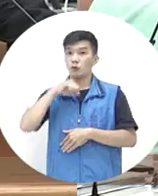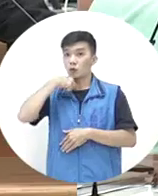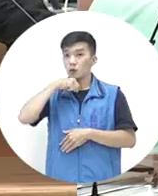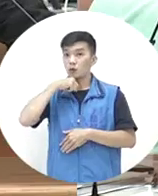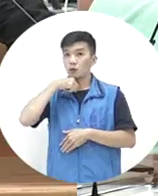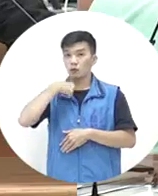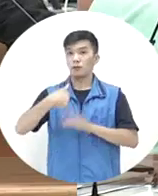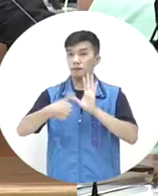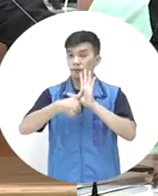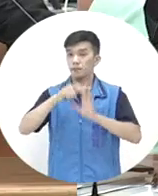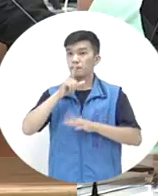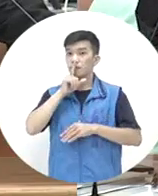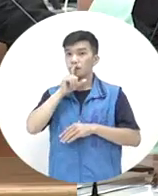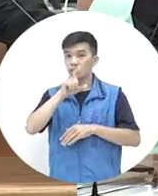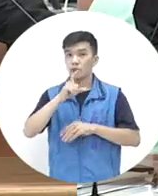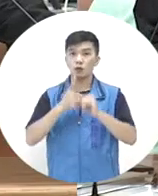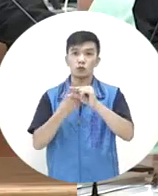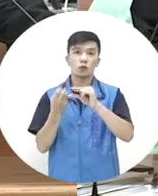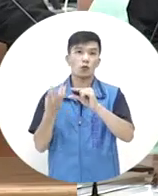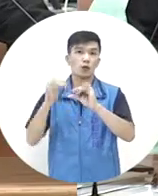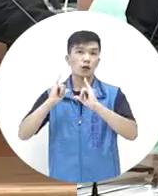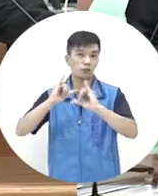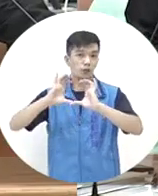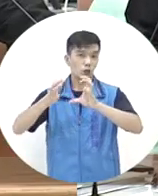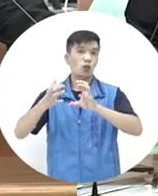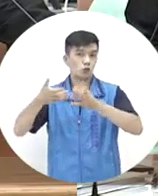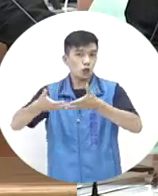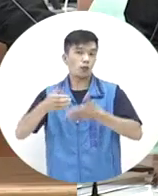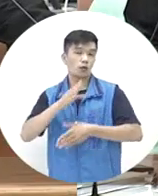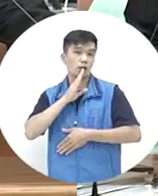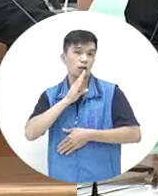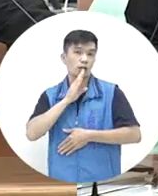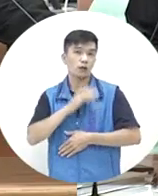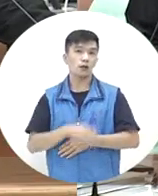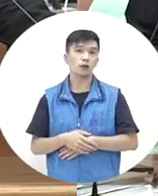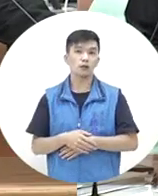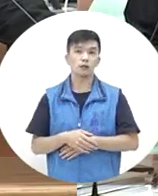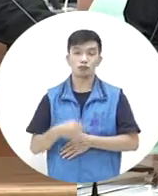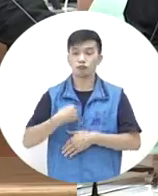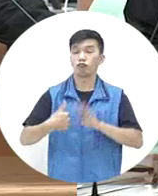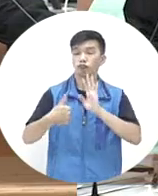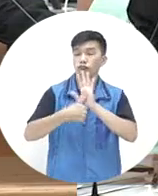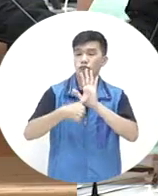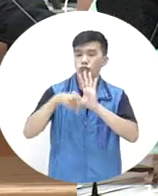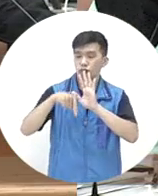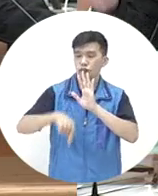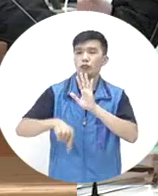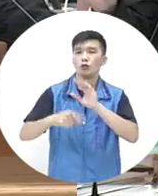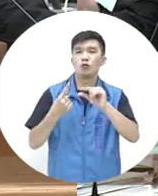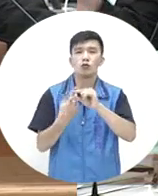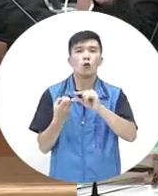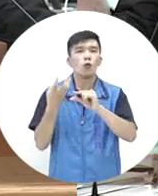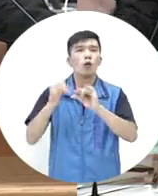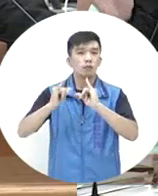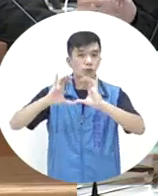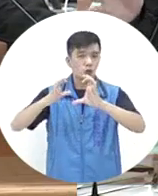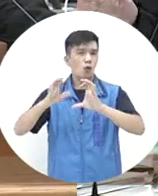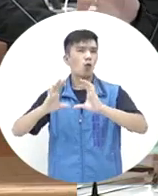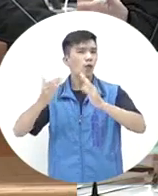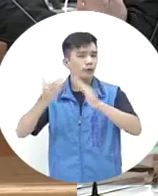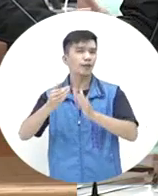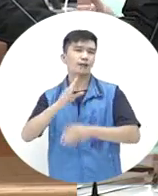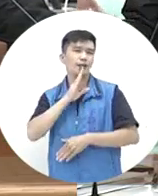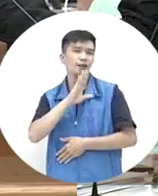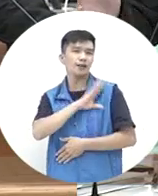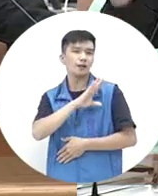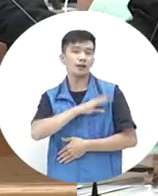国家叫做中华人民共和国， 旁边当然是有个国家， 对不对？ 所以我们是中华民国，就是一个国家嘛。 对，所以中华民国不属于中